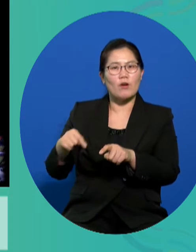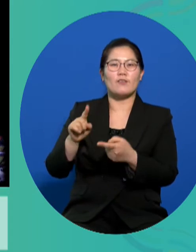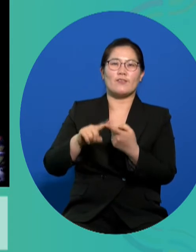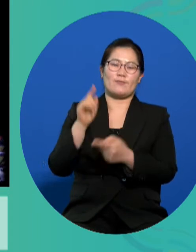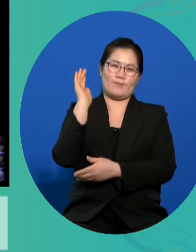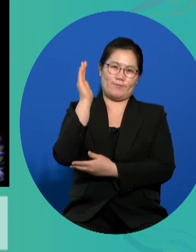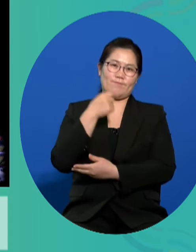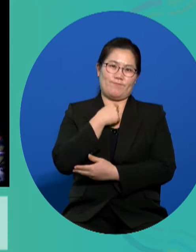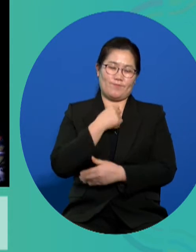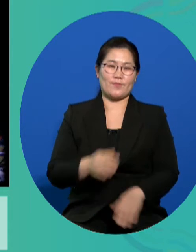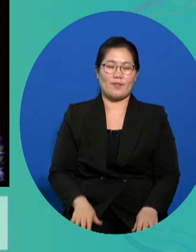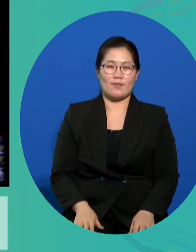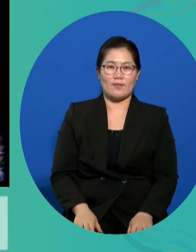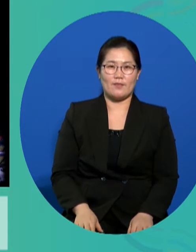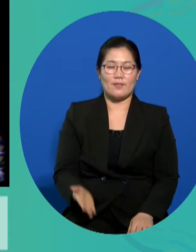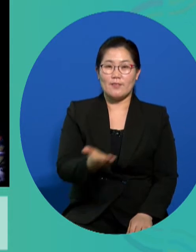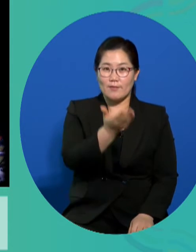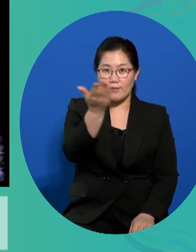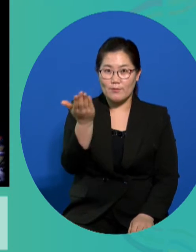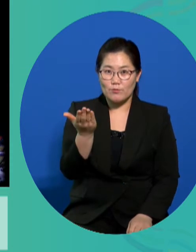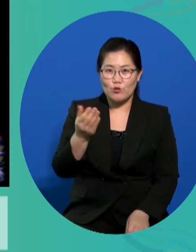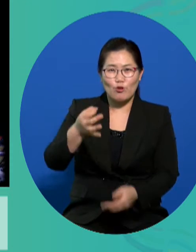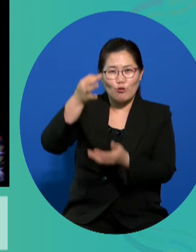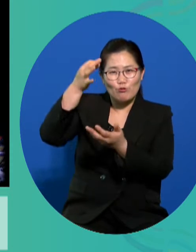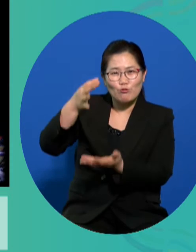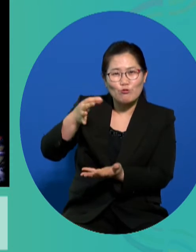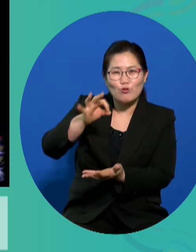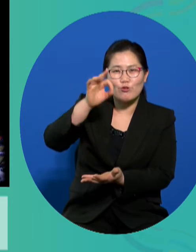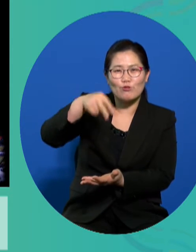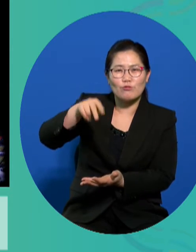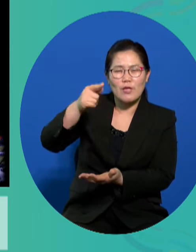자, 여러분들이 생각하는 유산은 무엇일까요?